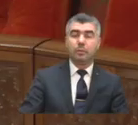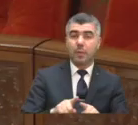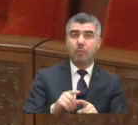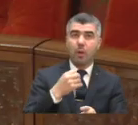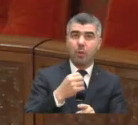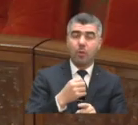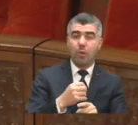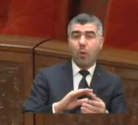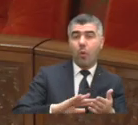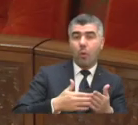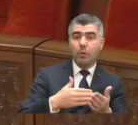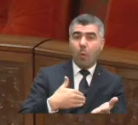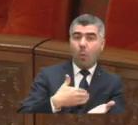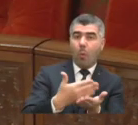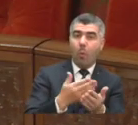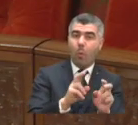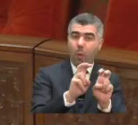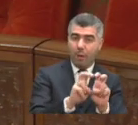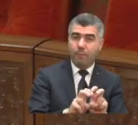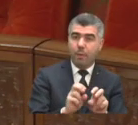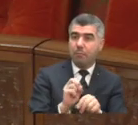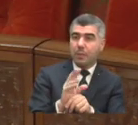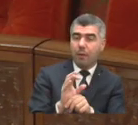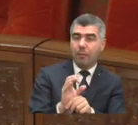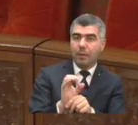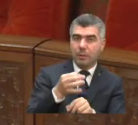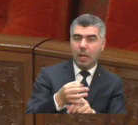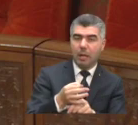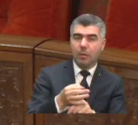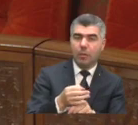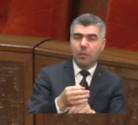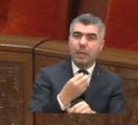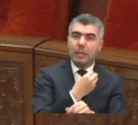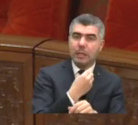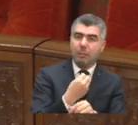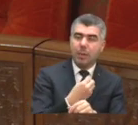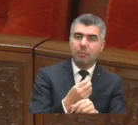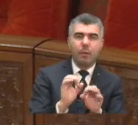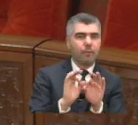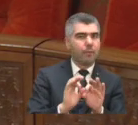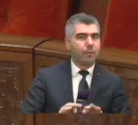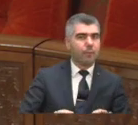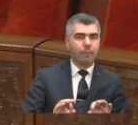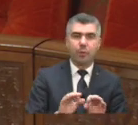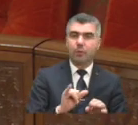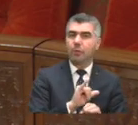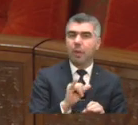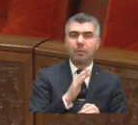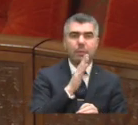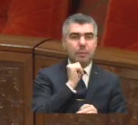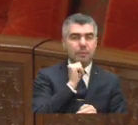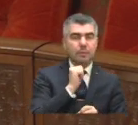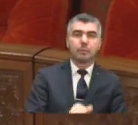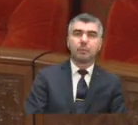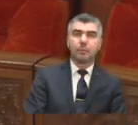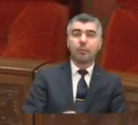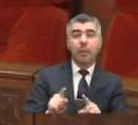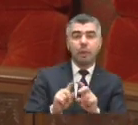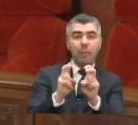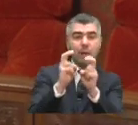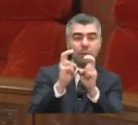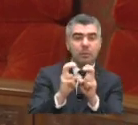يقول لك غادي نقدروا نحدوا من هذه الهجرة هذه بطريقة يعني نهائية، ما يمكنش، لأن هذا النقص هذا هو